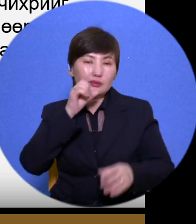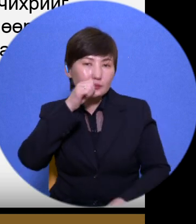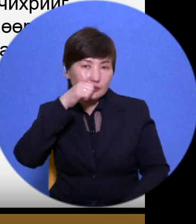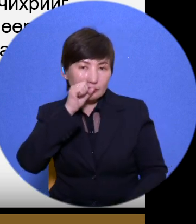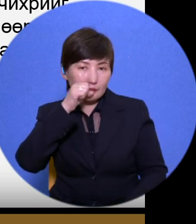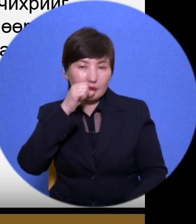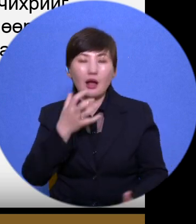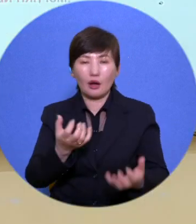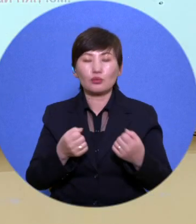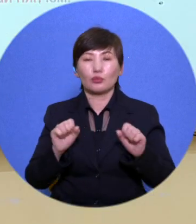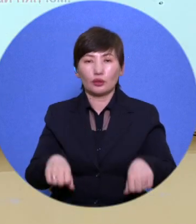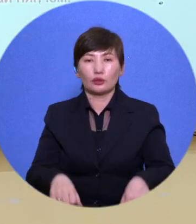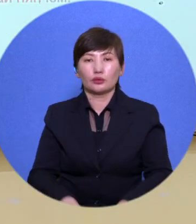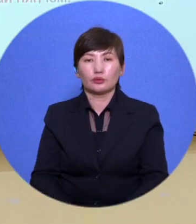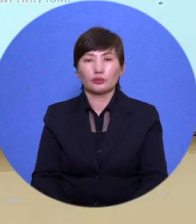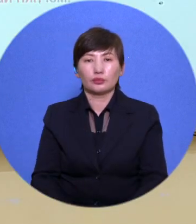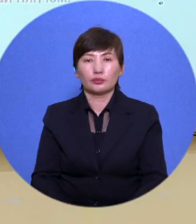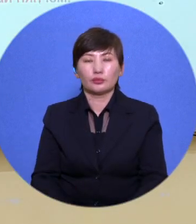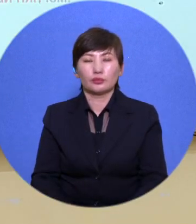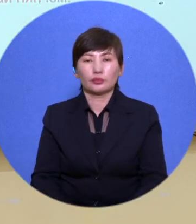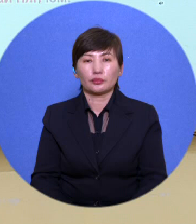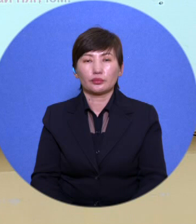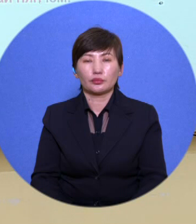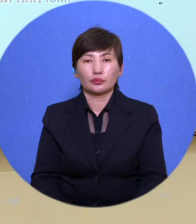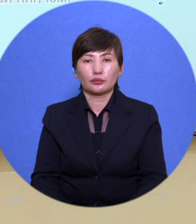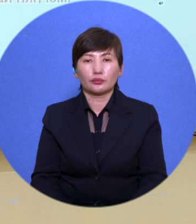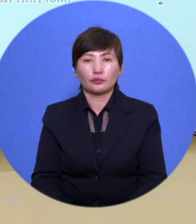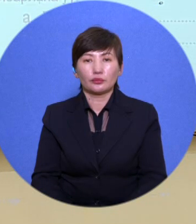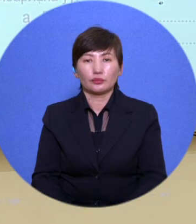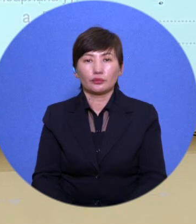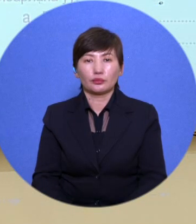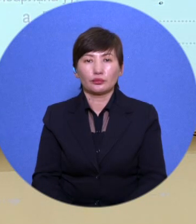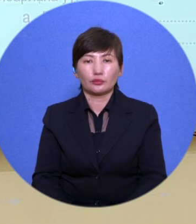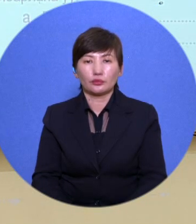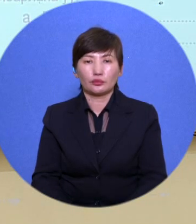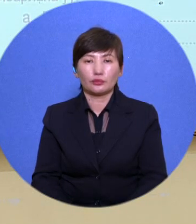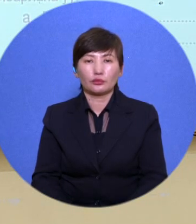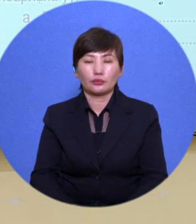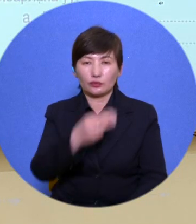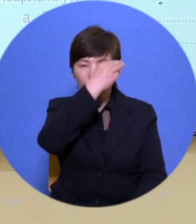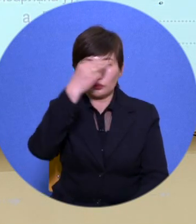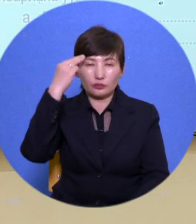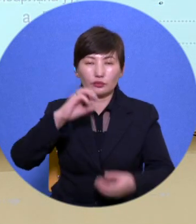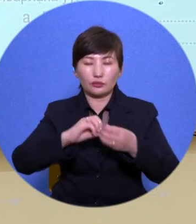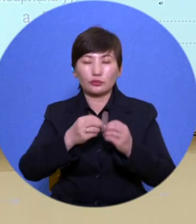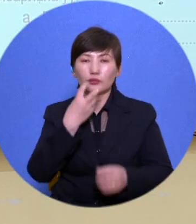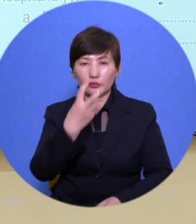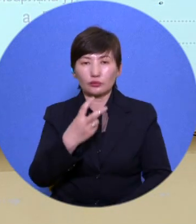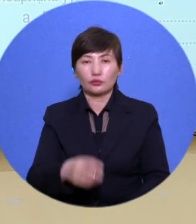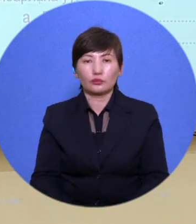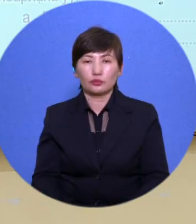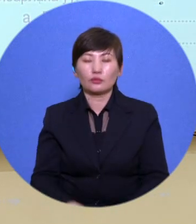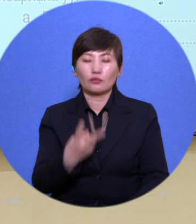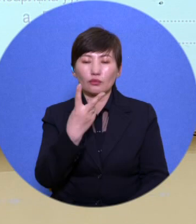нэ. За, тэгвэл бүгдээрээ нэг дуршилт хийж үзье. Багш нь хоёр шилээ